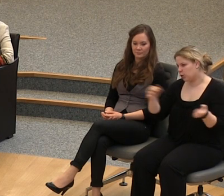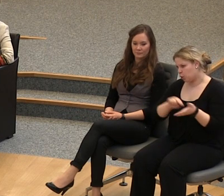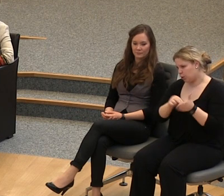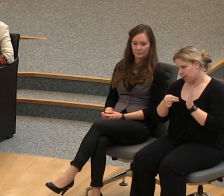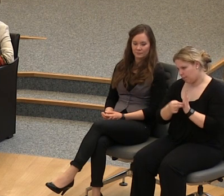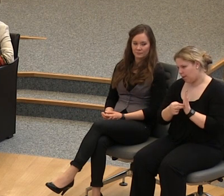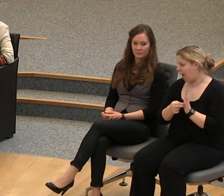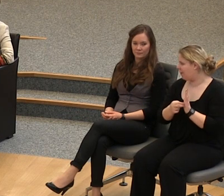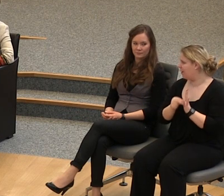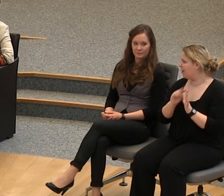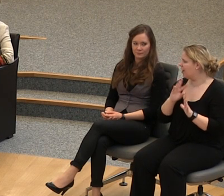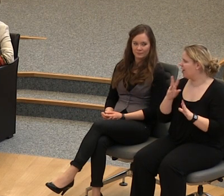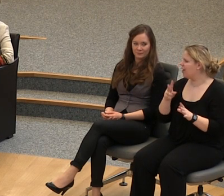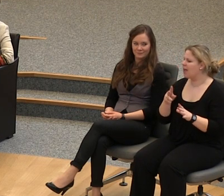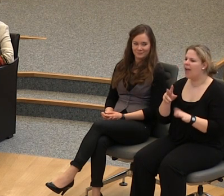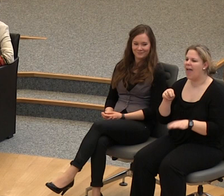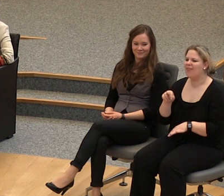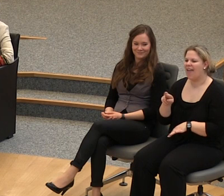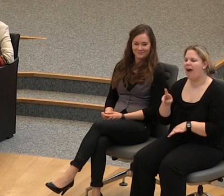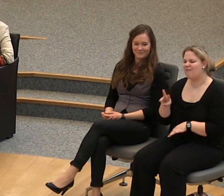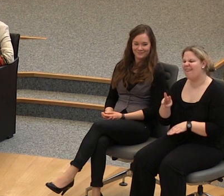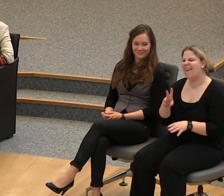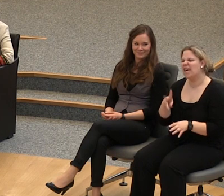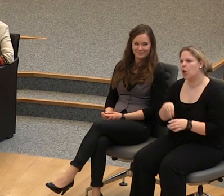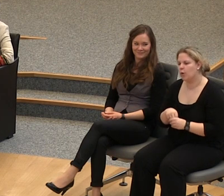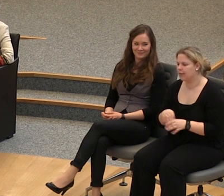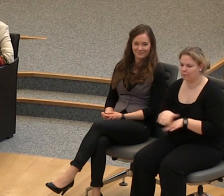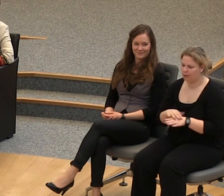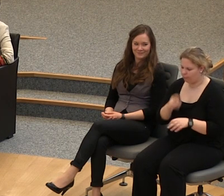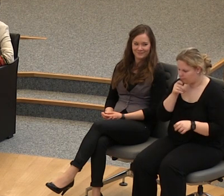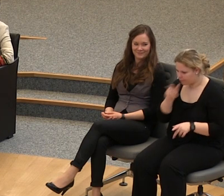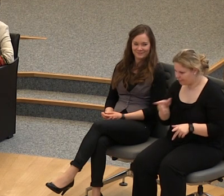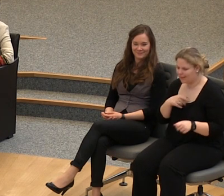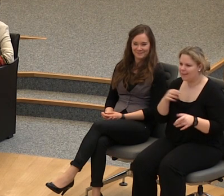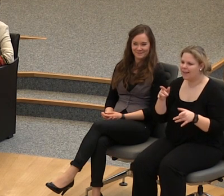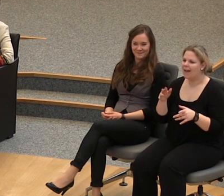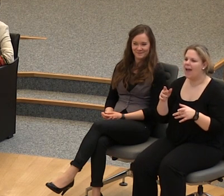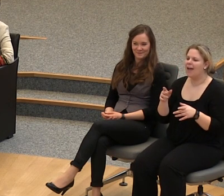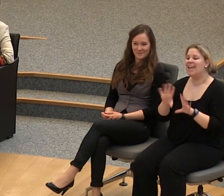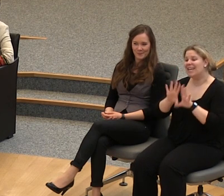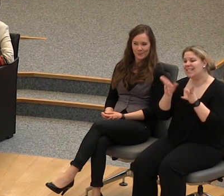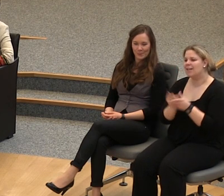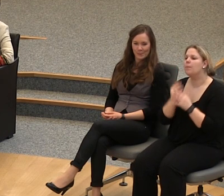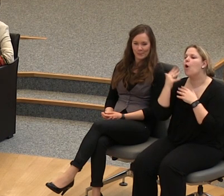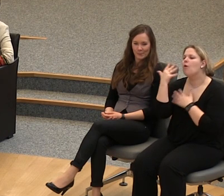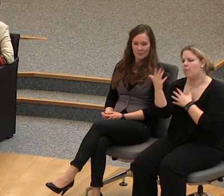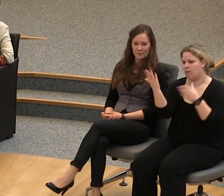Aktionsplan inklusives, oh Gott, NRW inklusiv vorgelegt, Entschuldigung. 5 Kapitel, neue